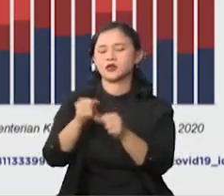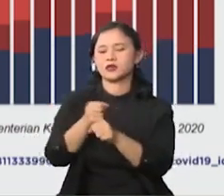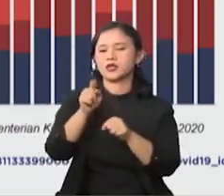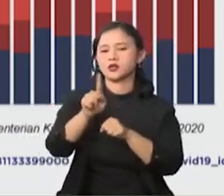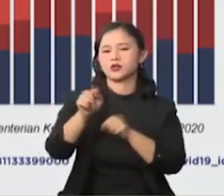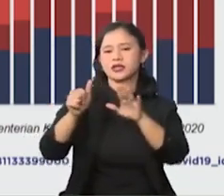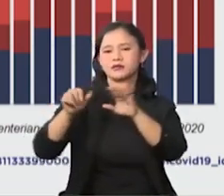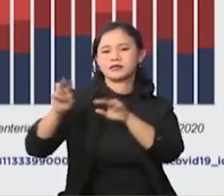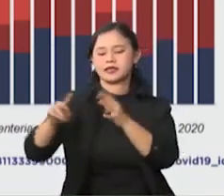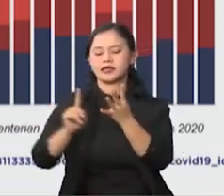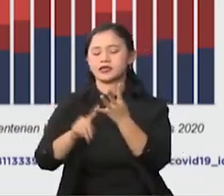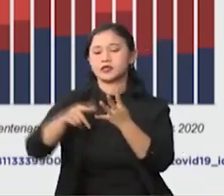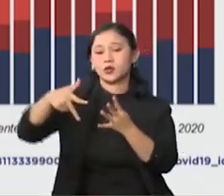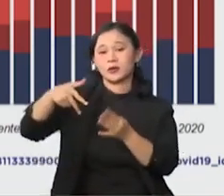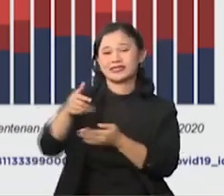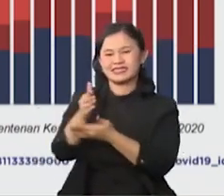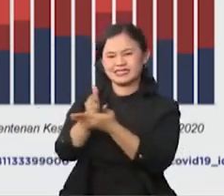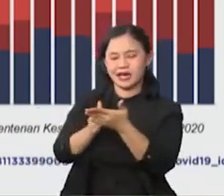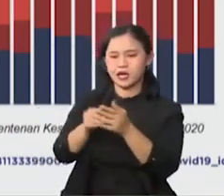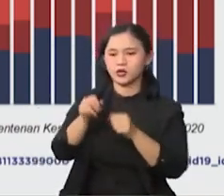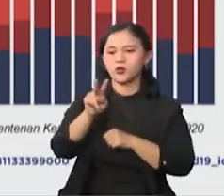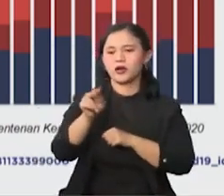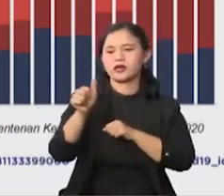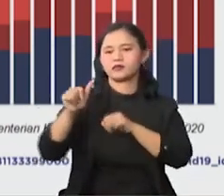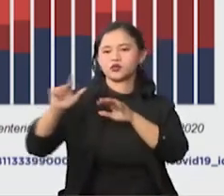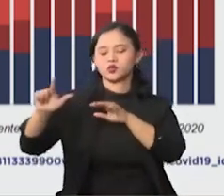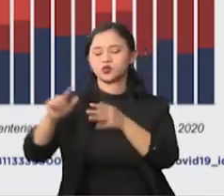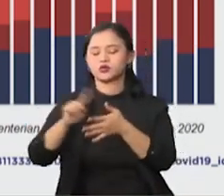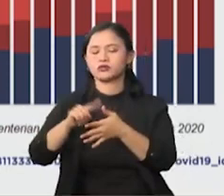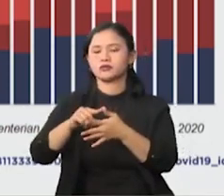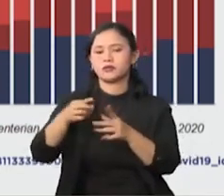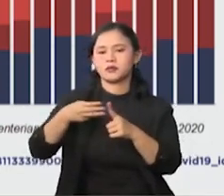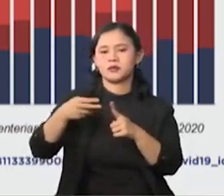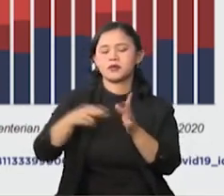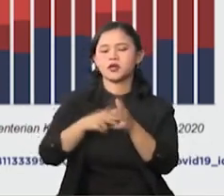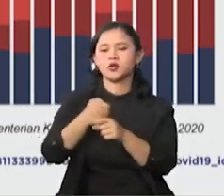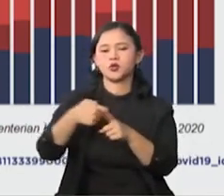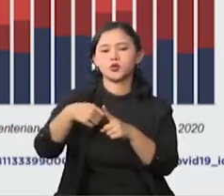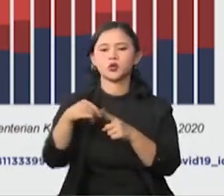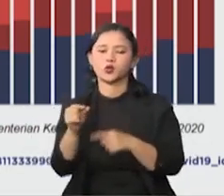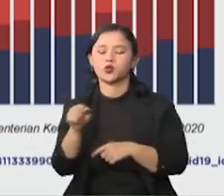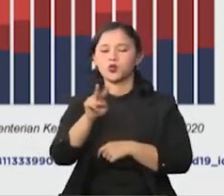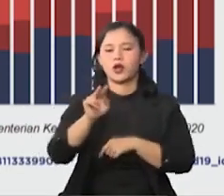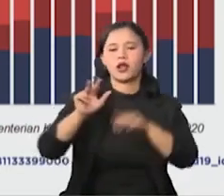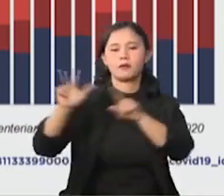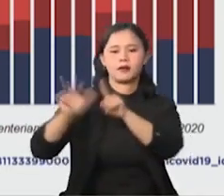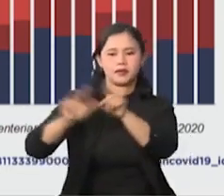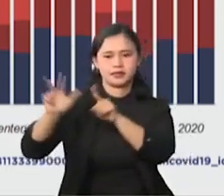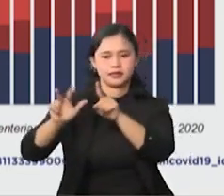Sulawesi Tengah 207 dan Bengkulu 218